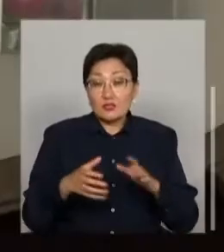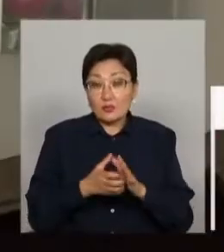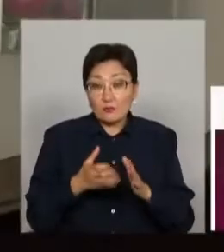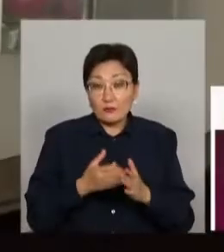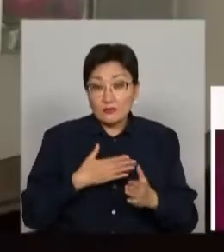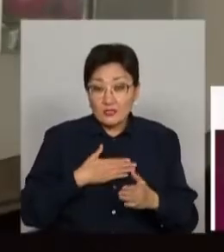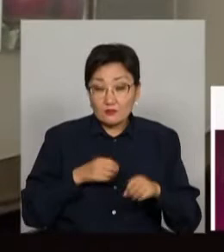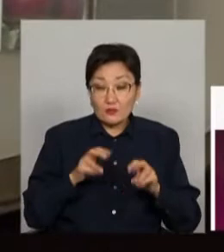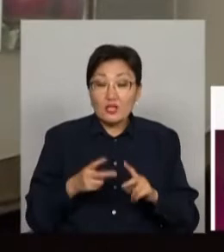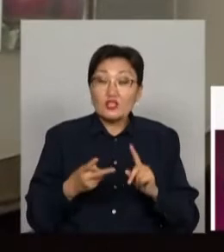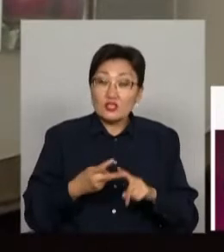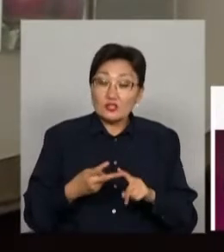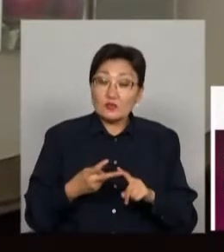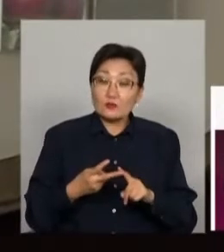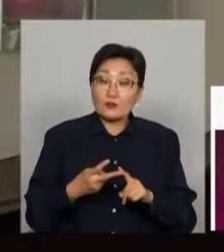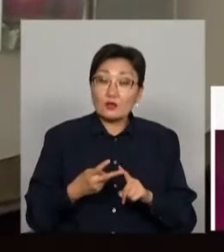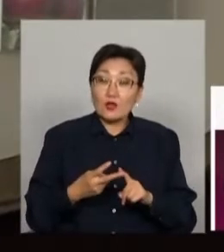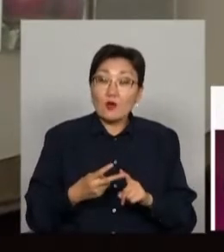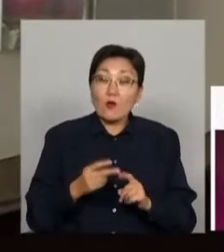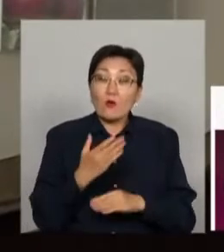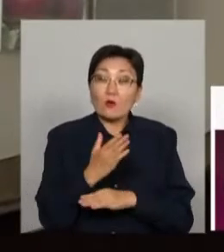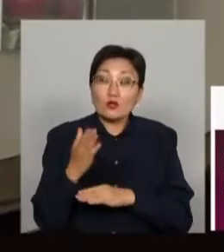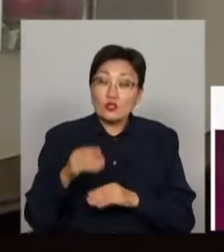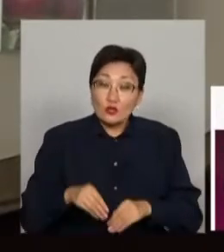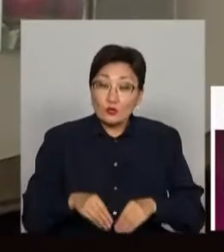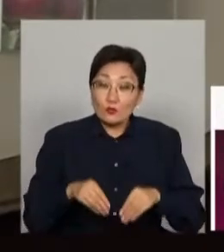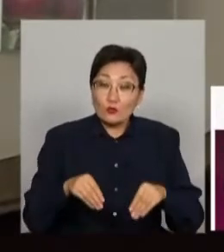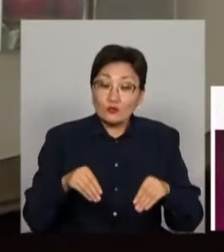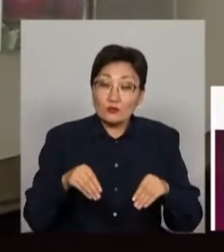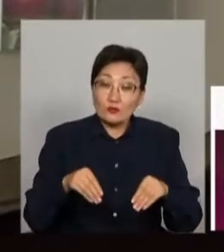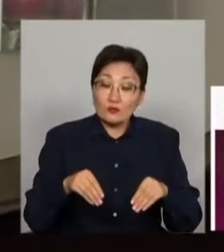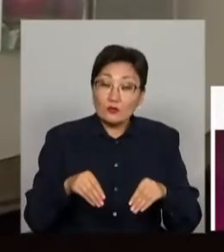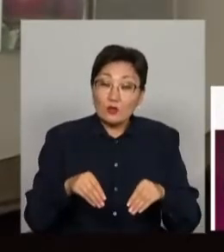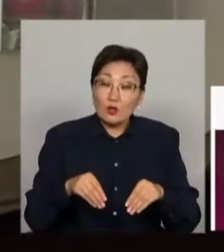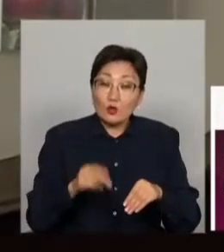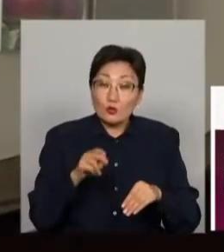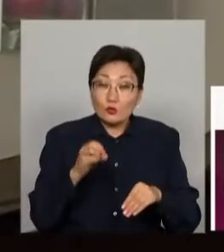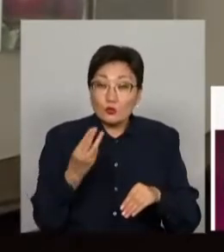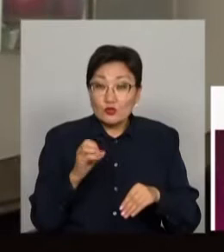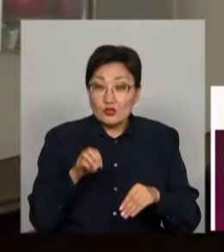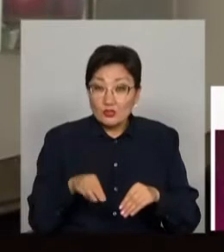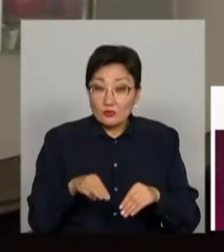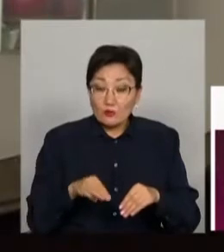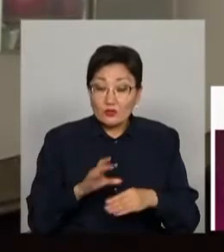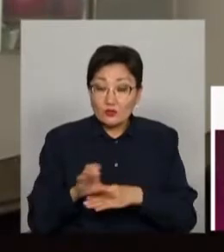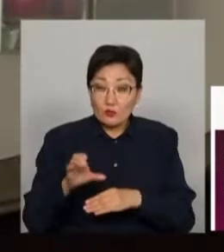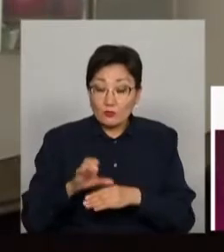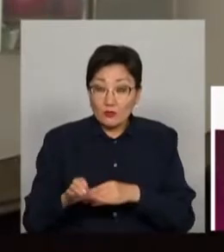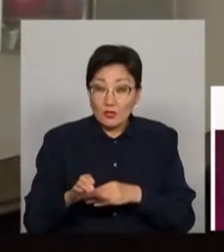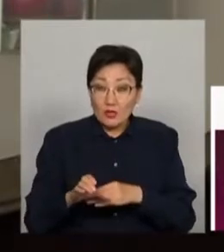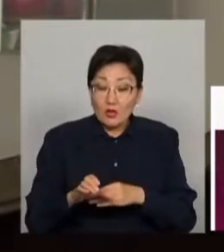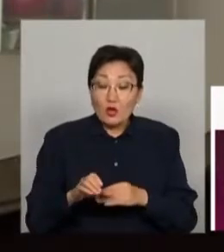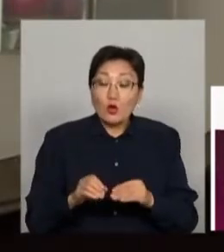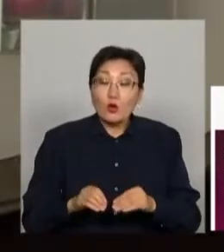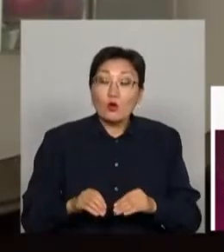boyunca. Екіншіден жаңа көшет өндірушілер аз. Көшет өндірушілерге мысалы көшет алуға сұраныс аз.